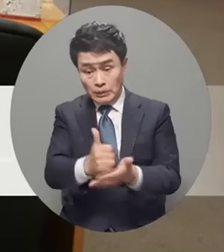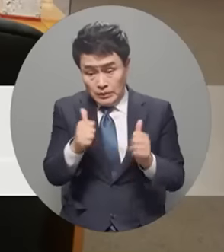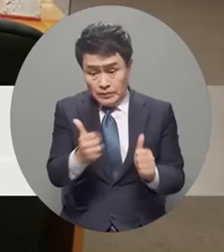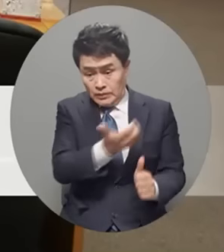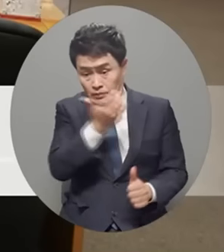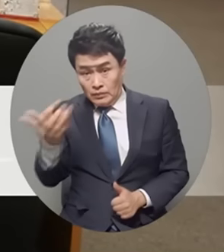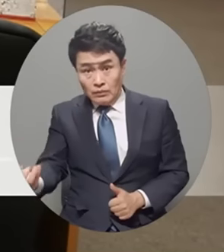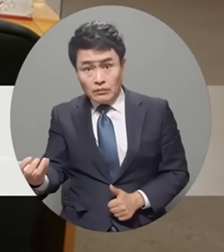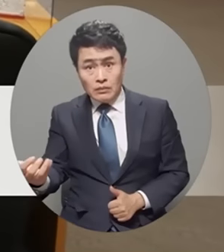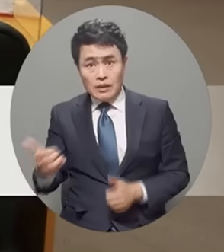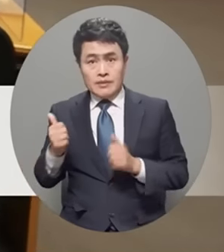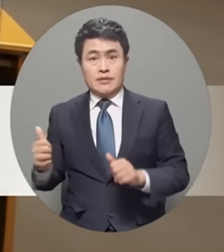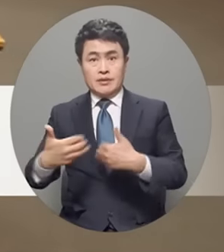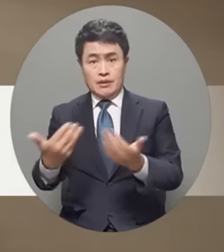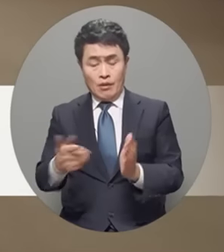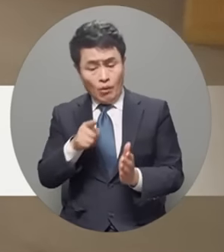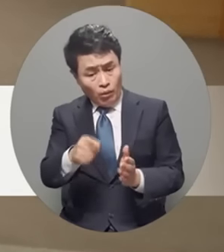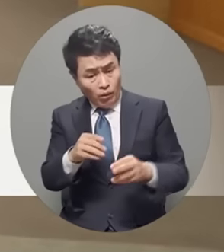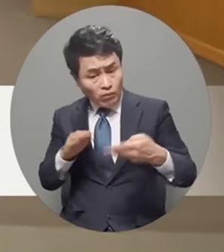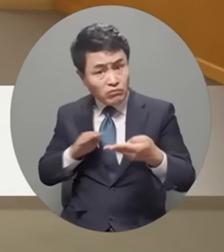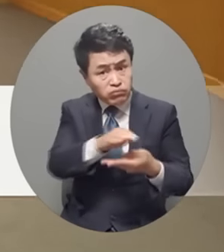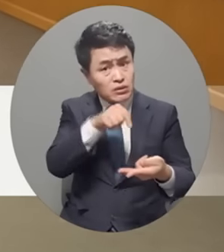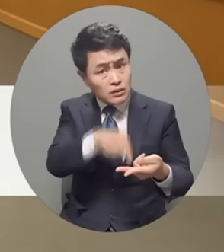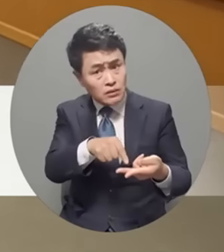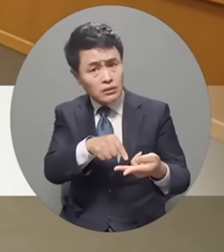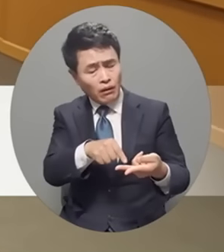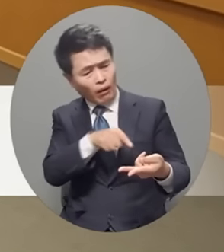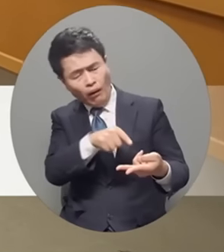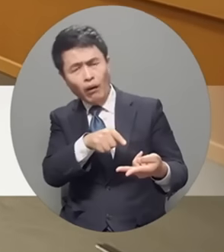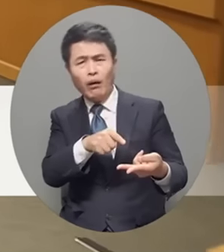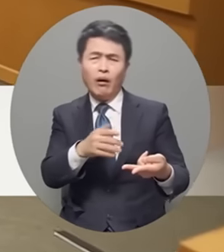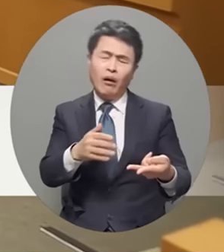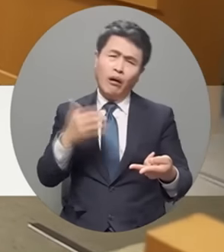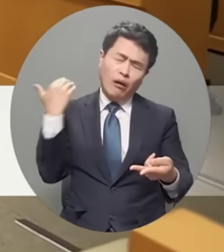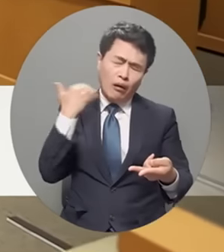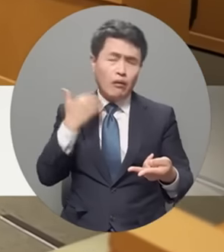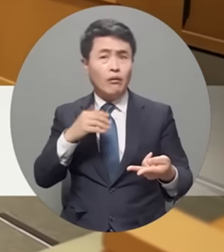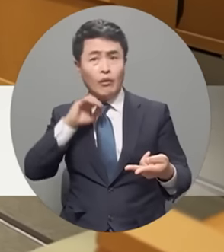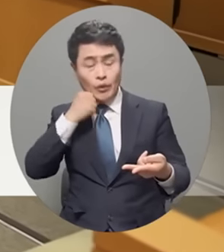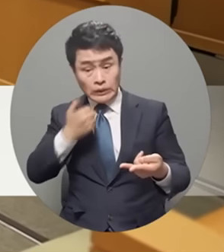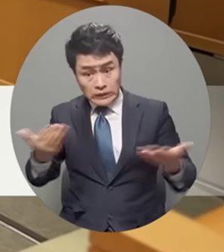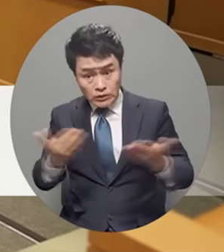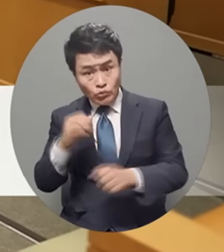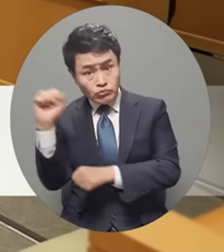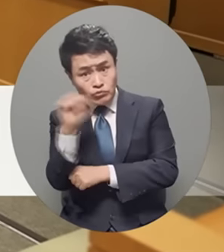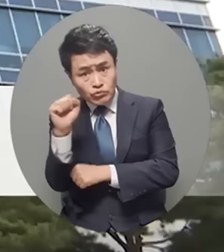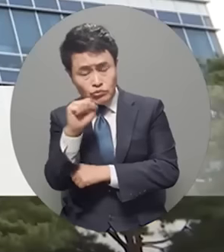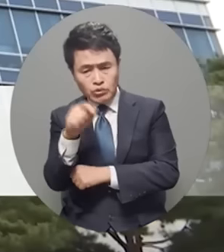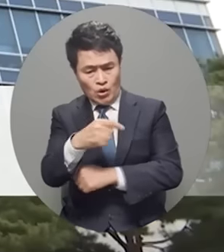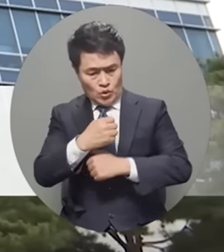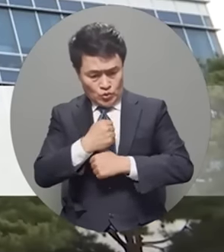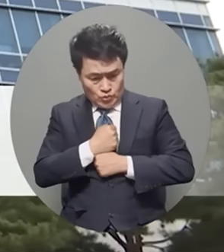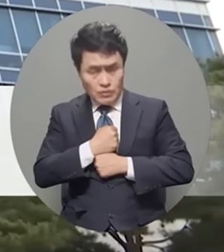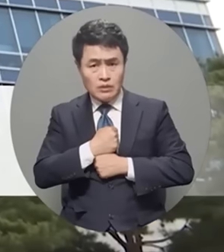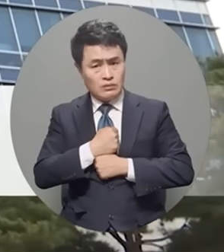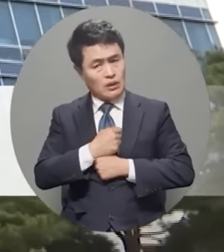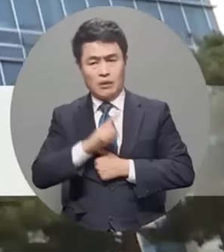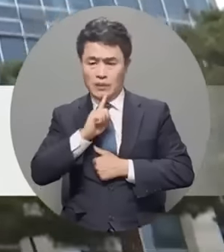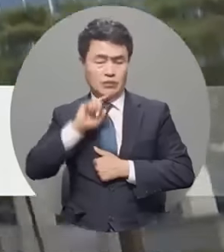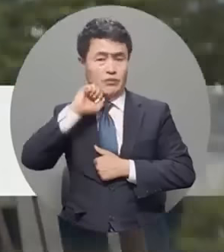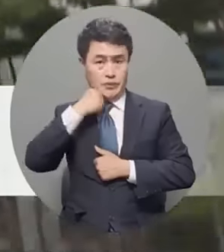넘겨졌습니다. 재판부는 해당 사건에 대해 예견하기 어려운 이례적인 일에 대해서도 운전자에게 주의 의무가 있다고 볼 수